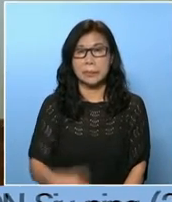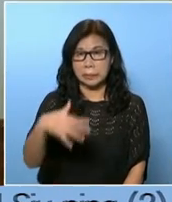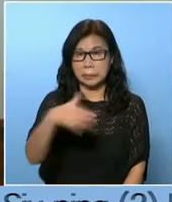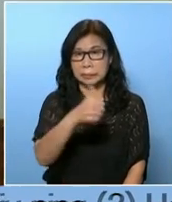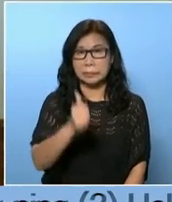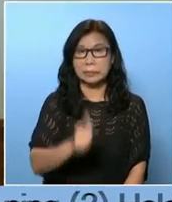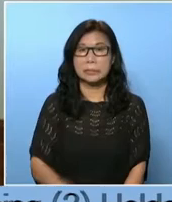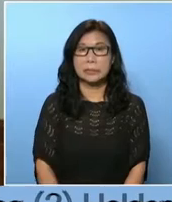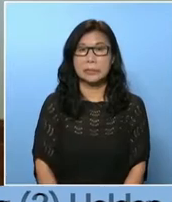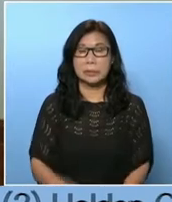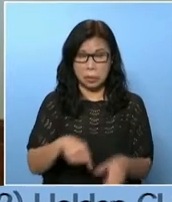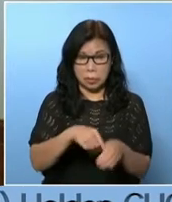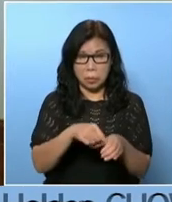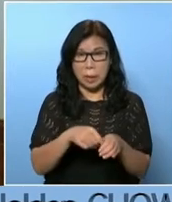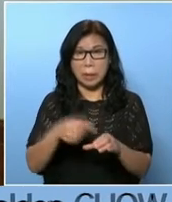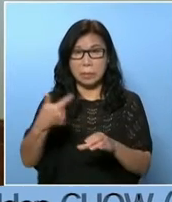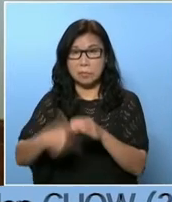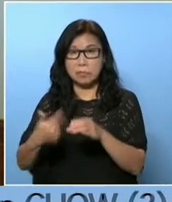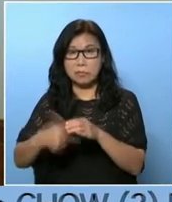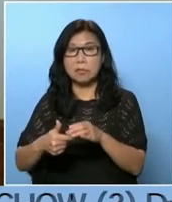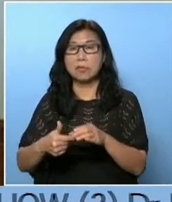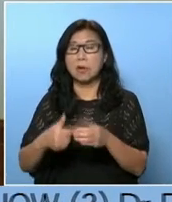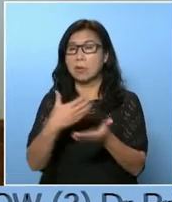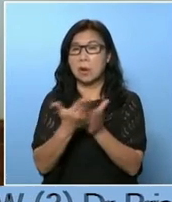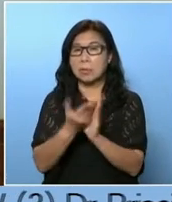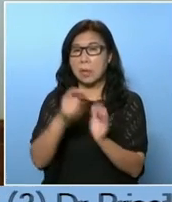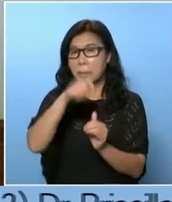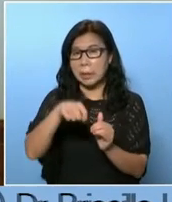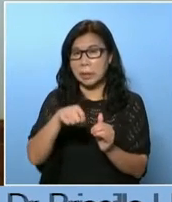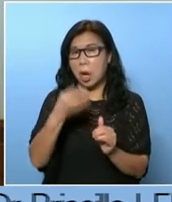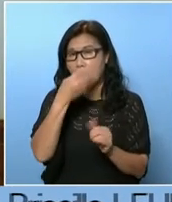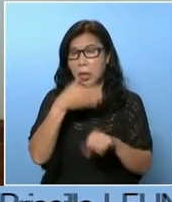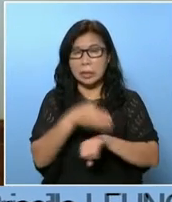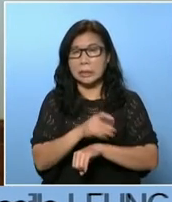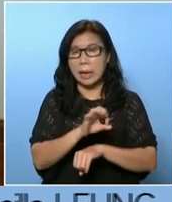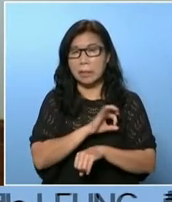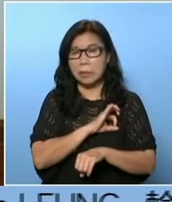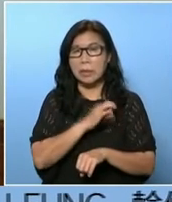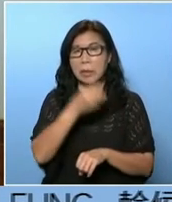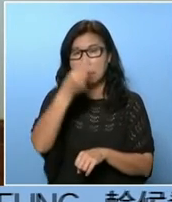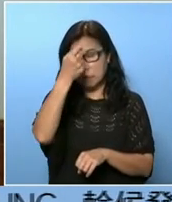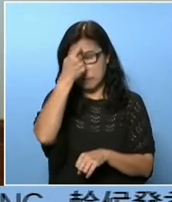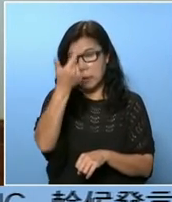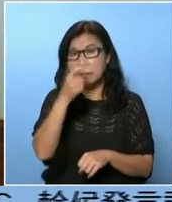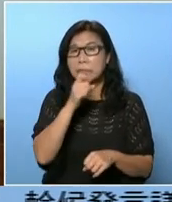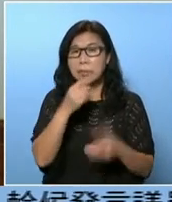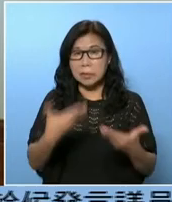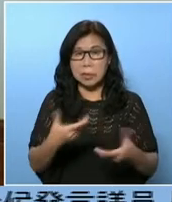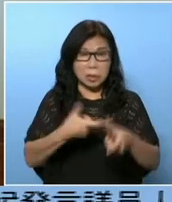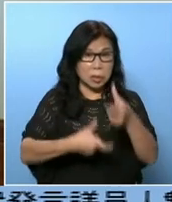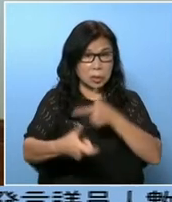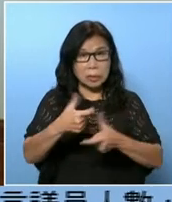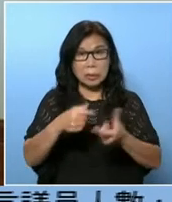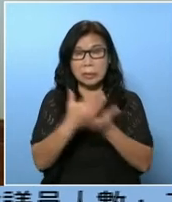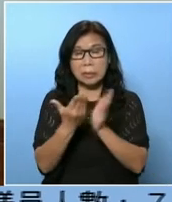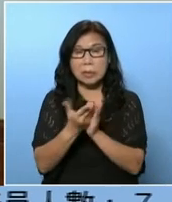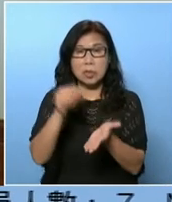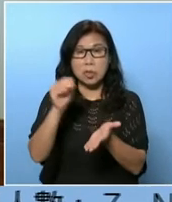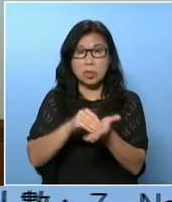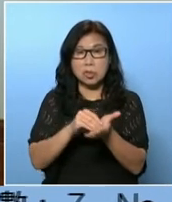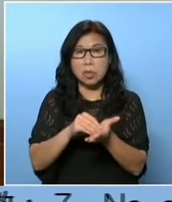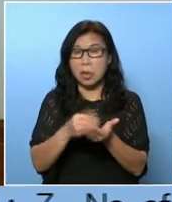主席，貧富懸殊問題一直困擾着香港社會，在強調市場經濟滴漏